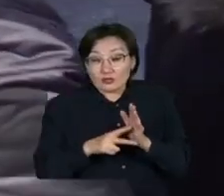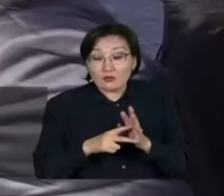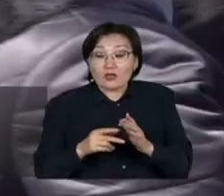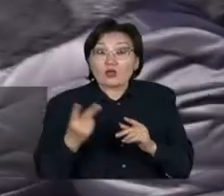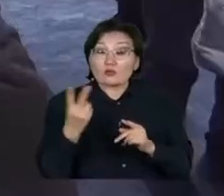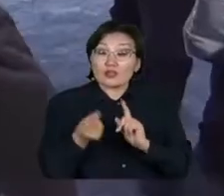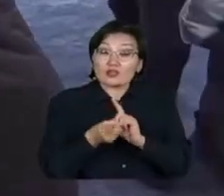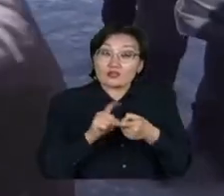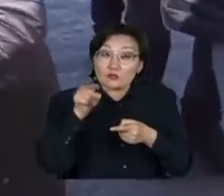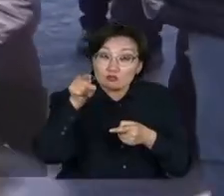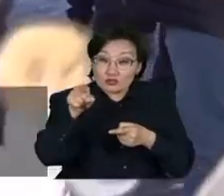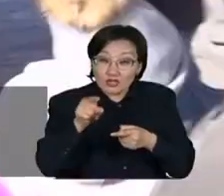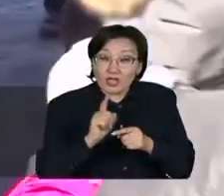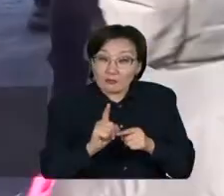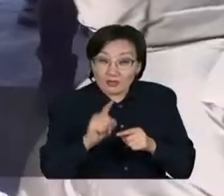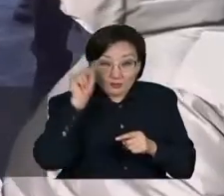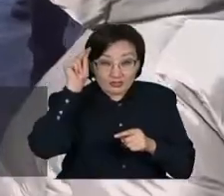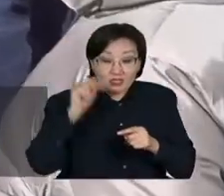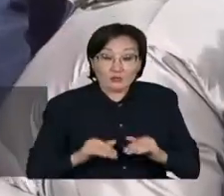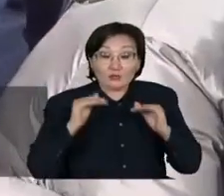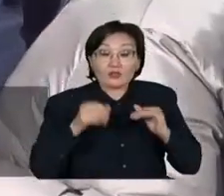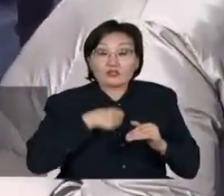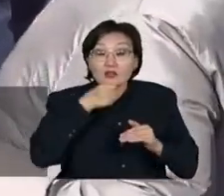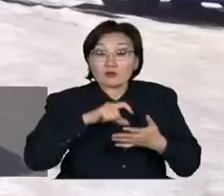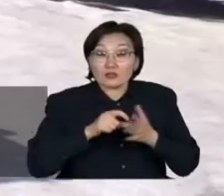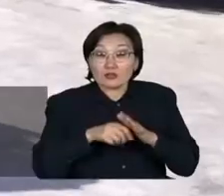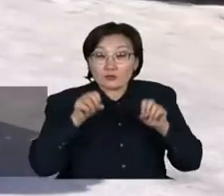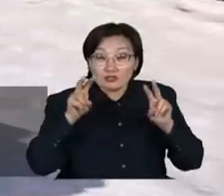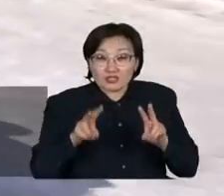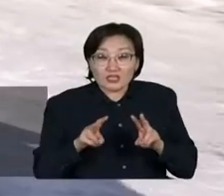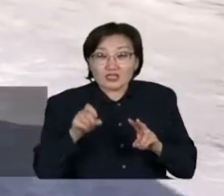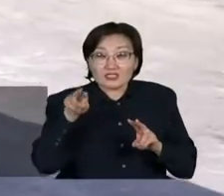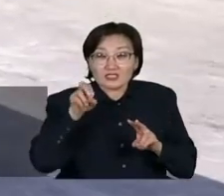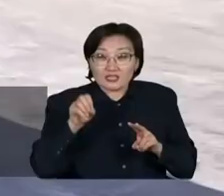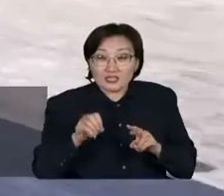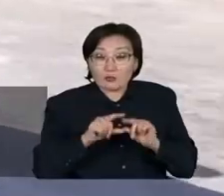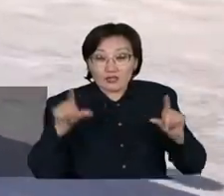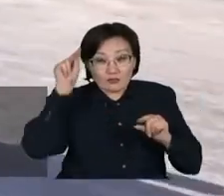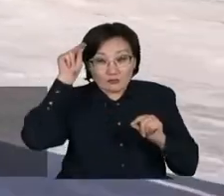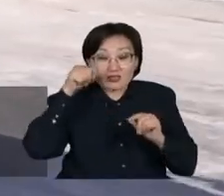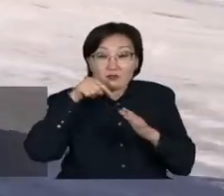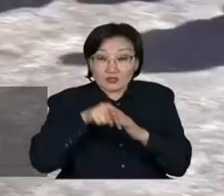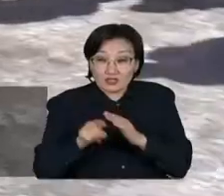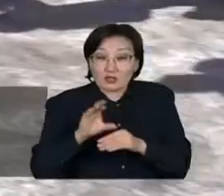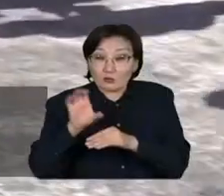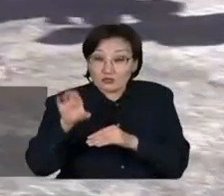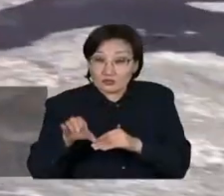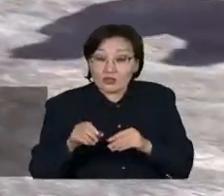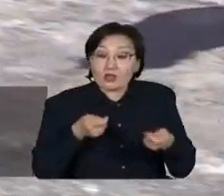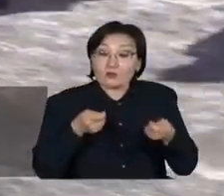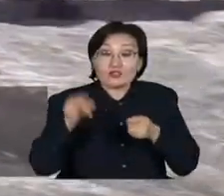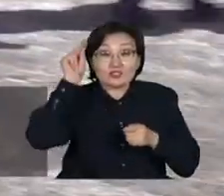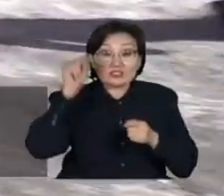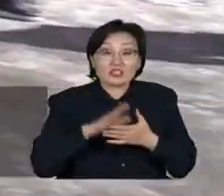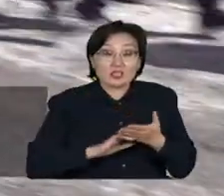ауысыммен сол жақтан қатынап оқиды. Ал жоғары сынып мамандандырылған Зерде мектебінің ғимаратына жіберілген. Басшылық білім алуға